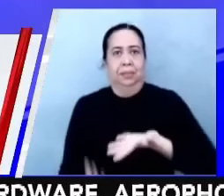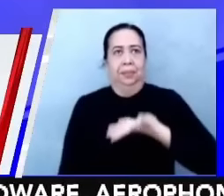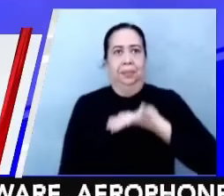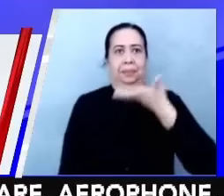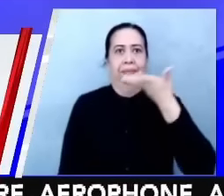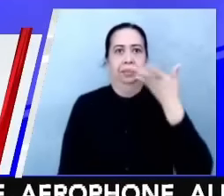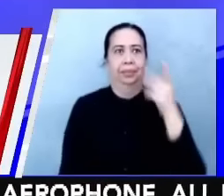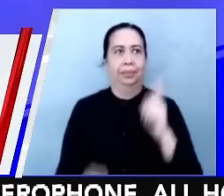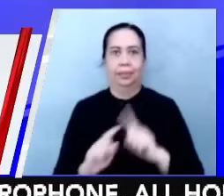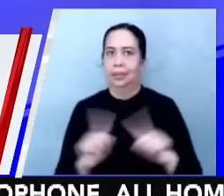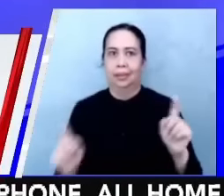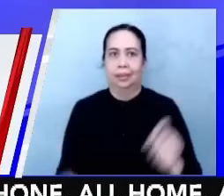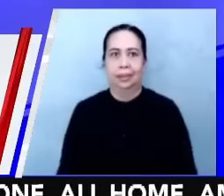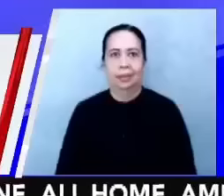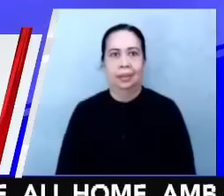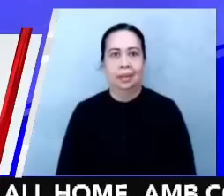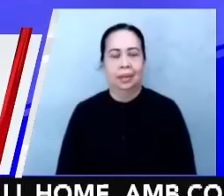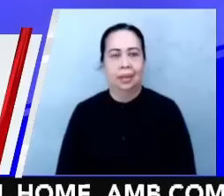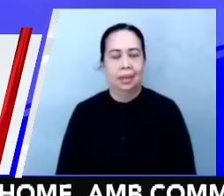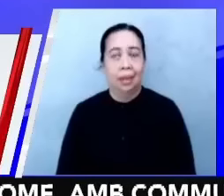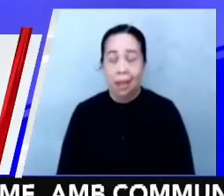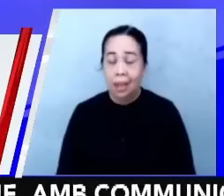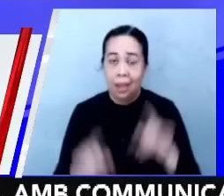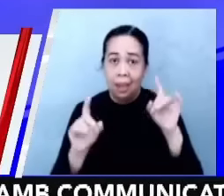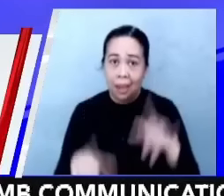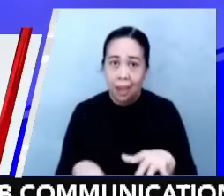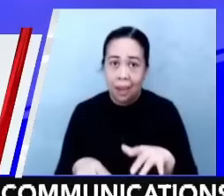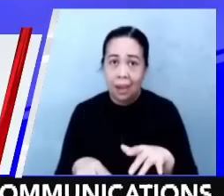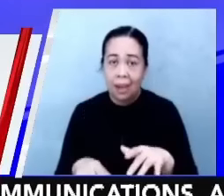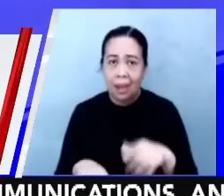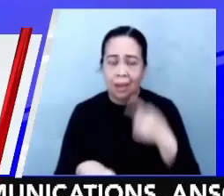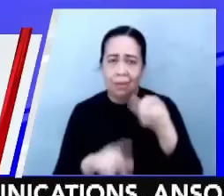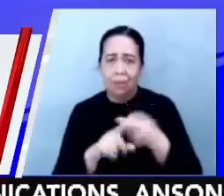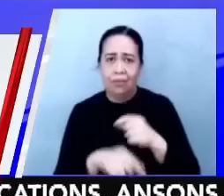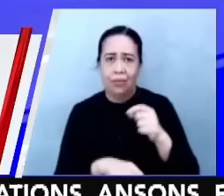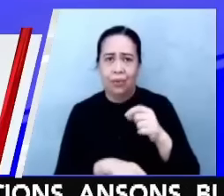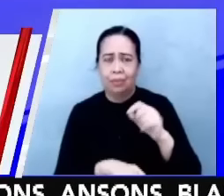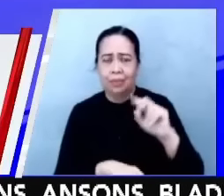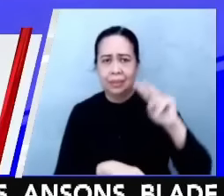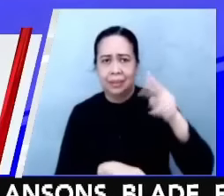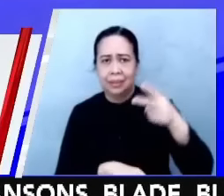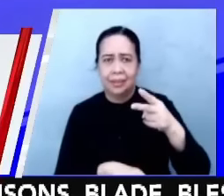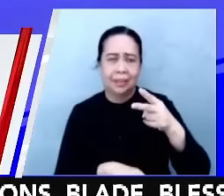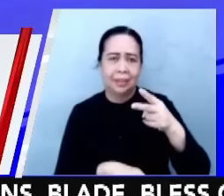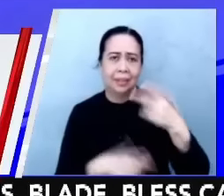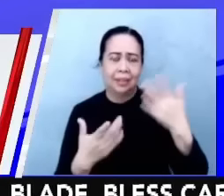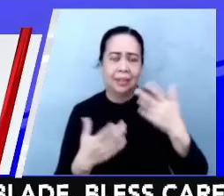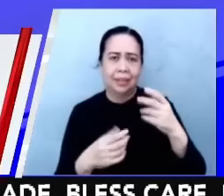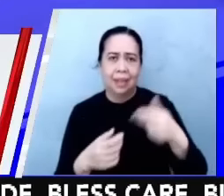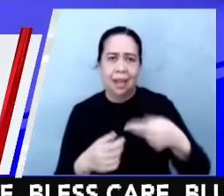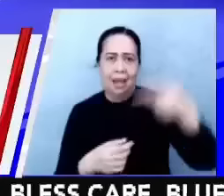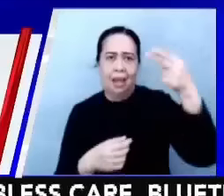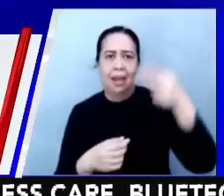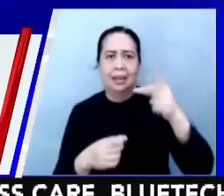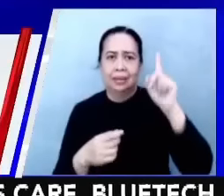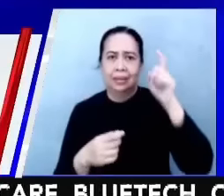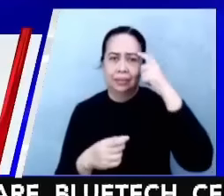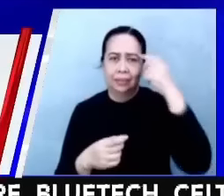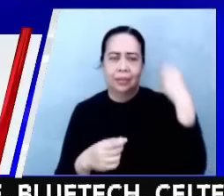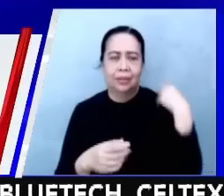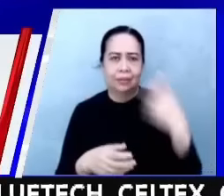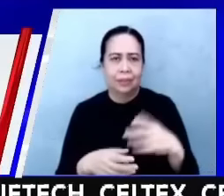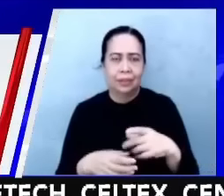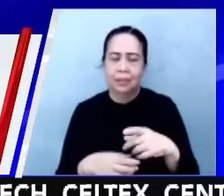rin talaga na nakaka-shock mula sa pangalawang pinakamataas na opisyal ng gobyerno Hindi po pwedeng